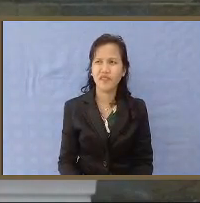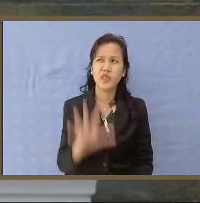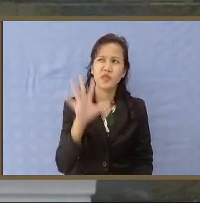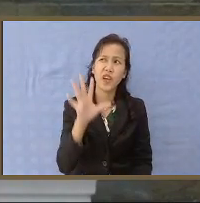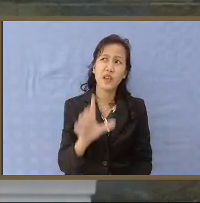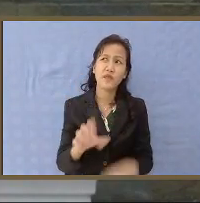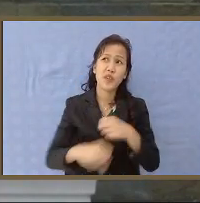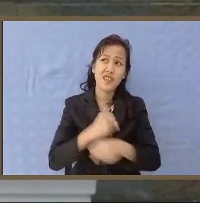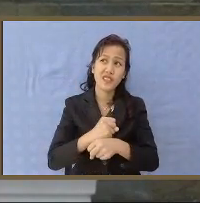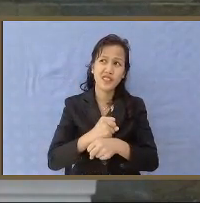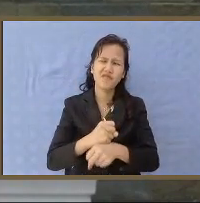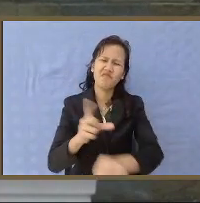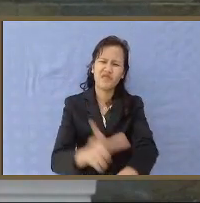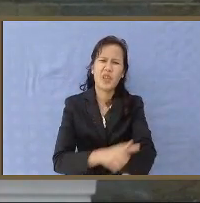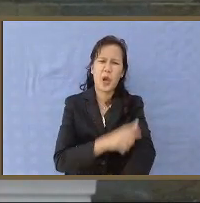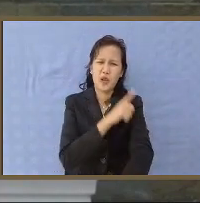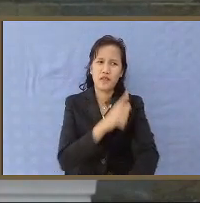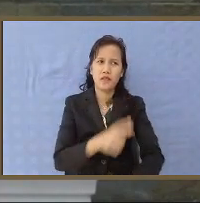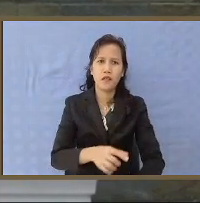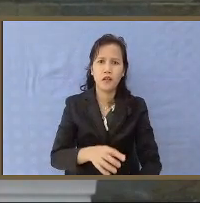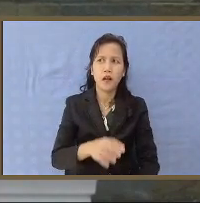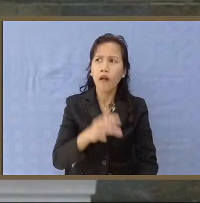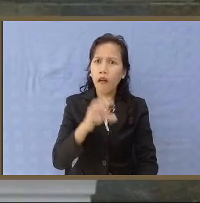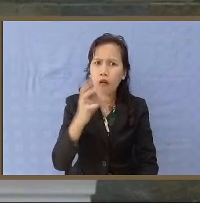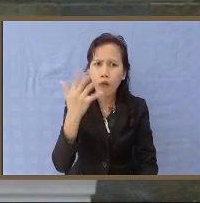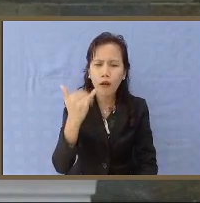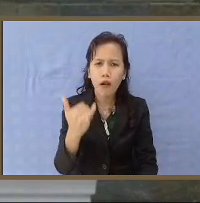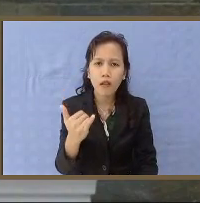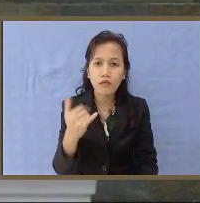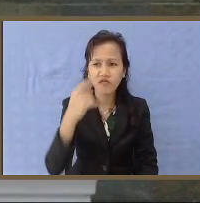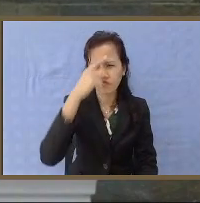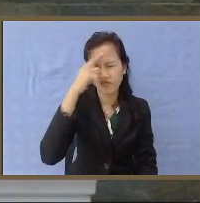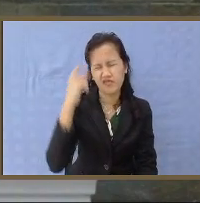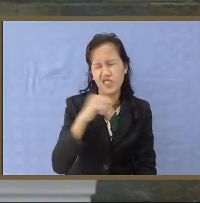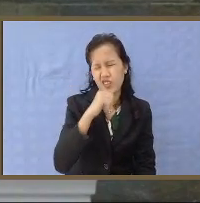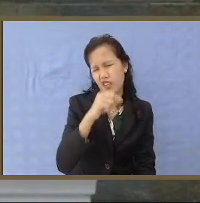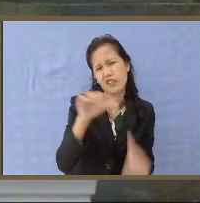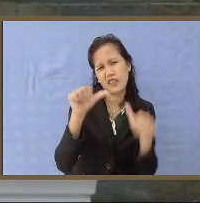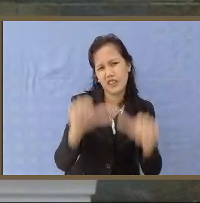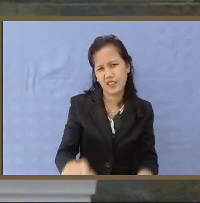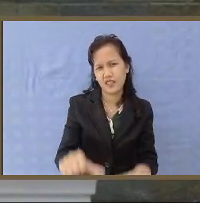Mahaba na. Bakit? Sapagkat hindi na kaya.